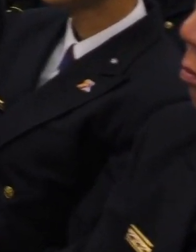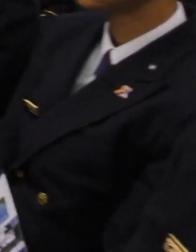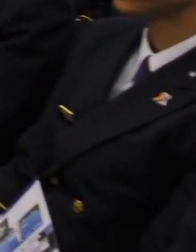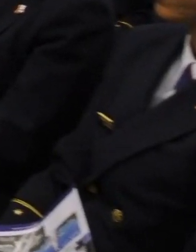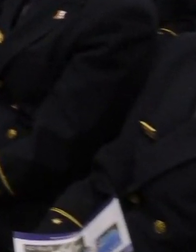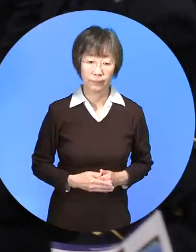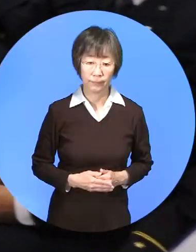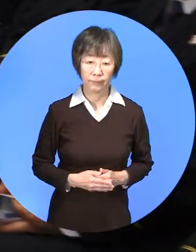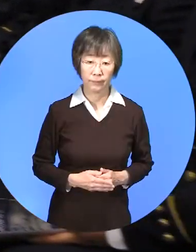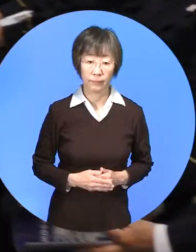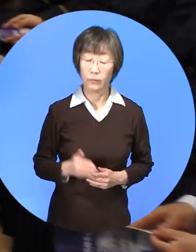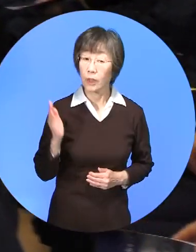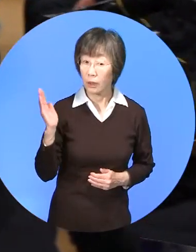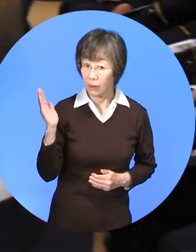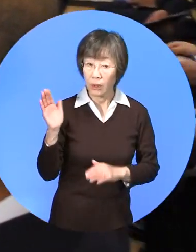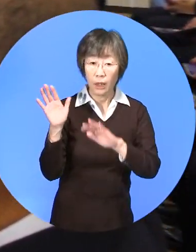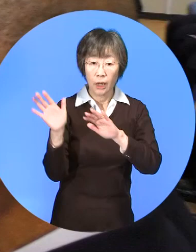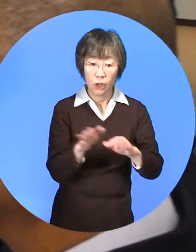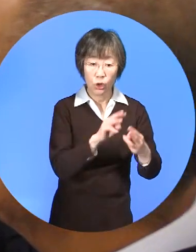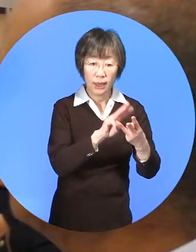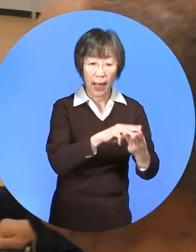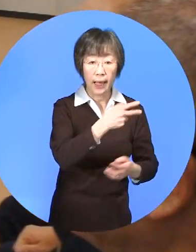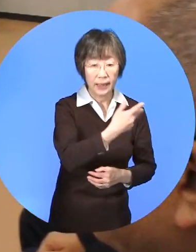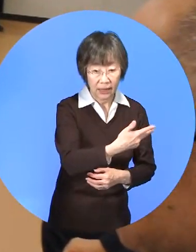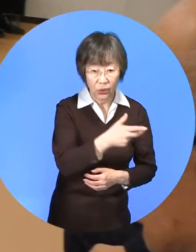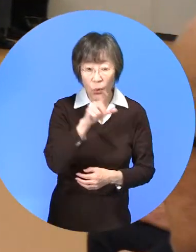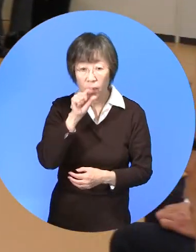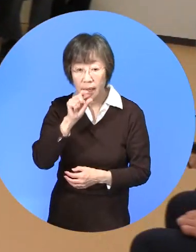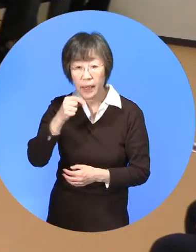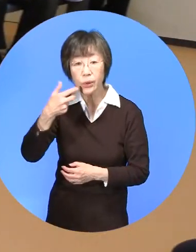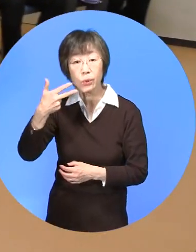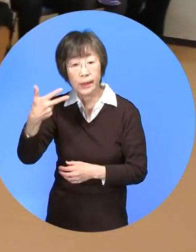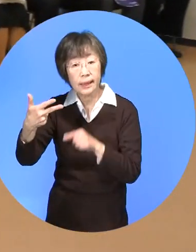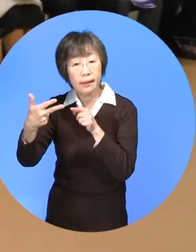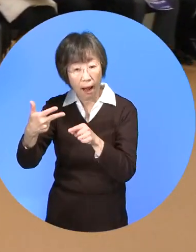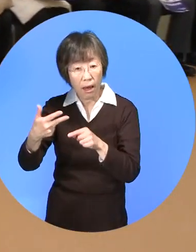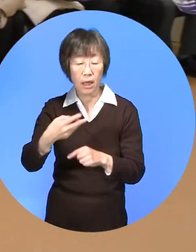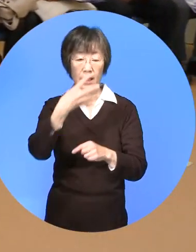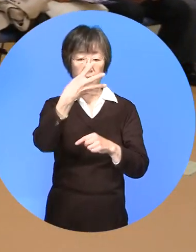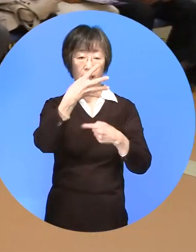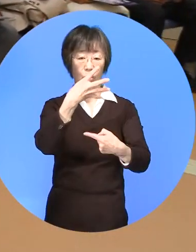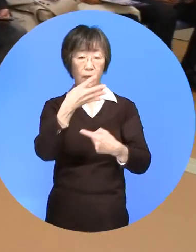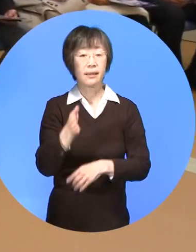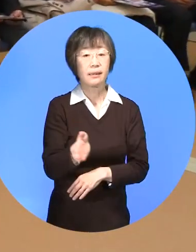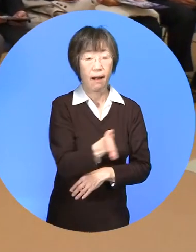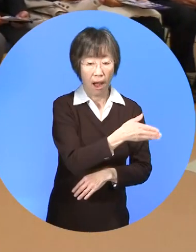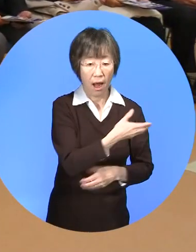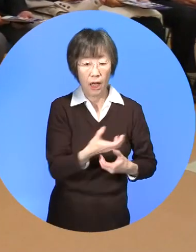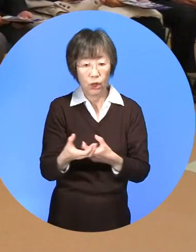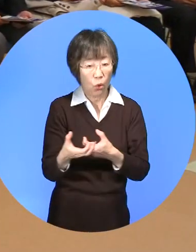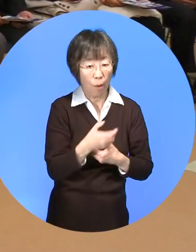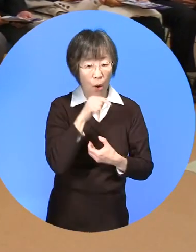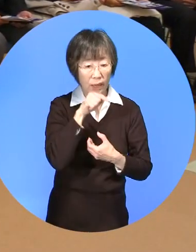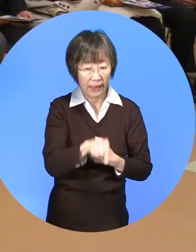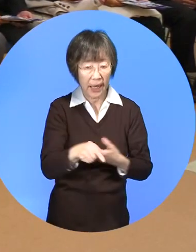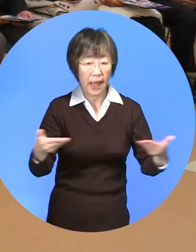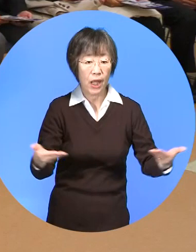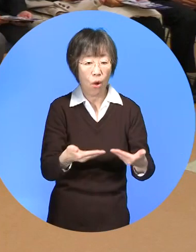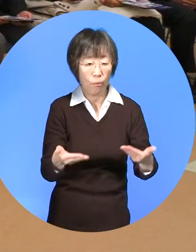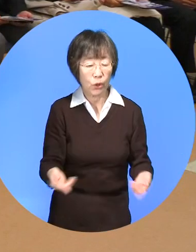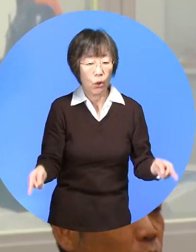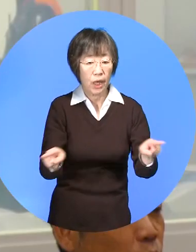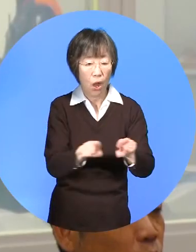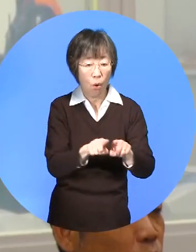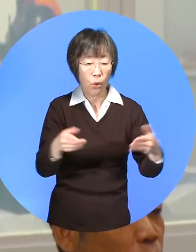ました。これは4月1日から吹田市と摂津市が消防司令業務の共同運用を開始すること